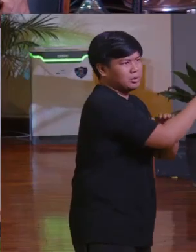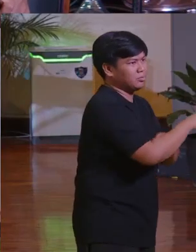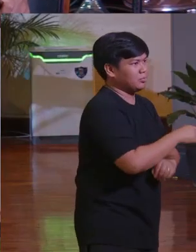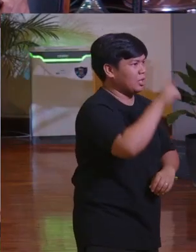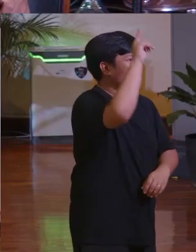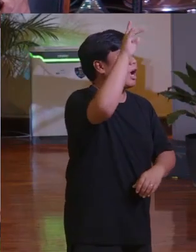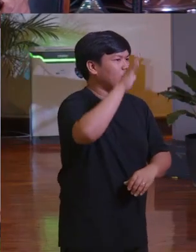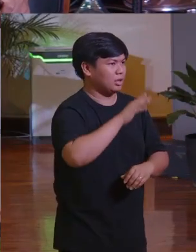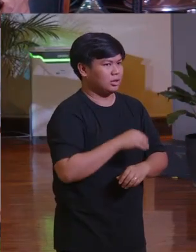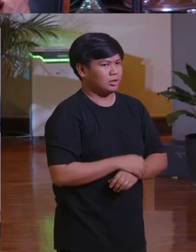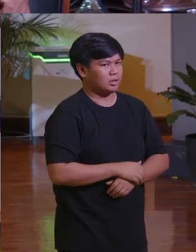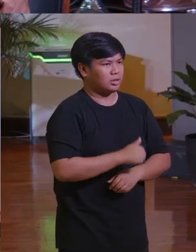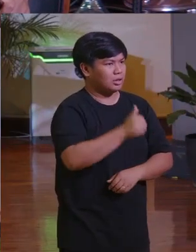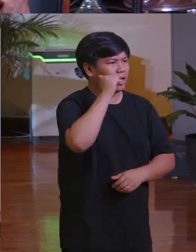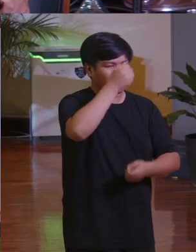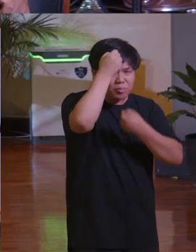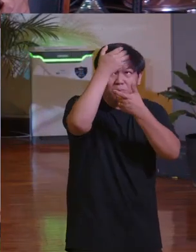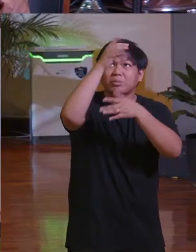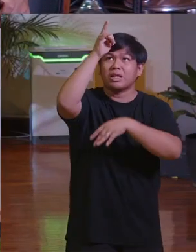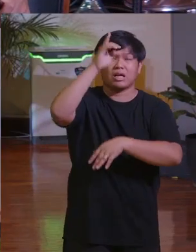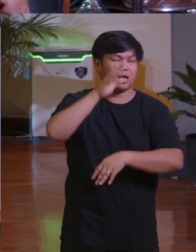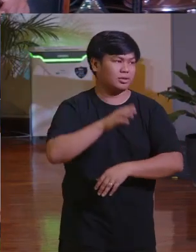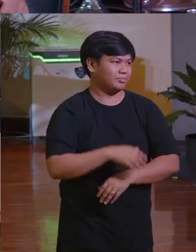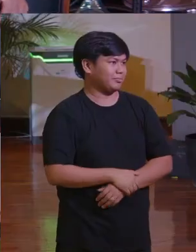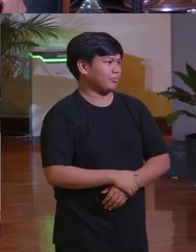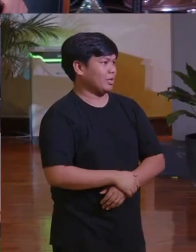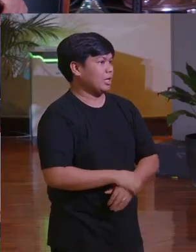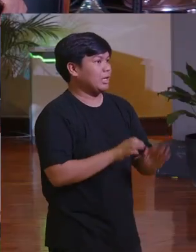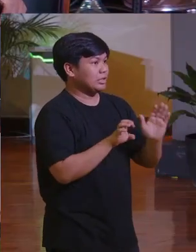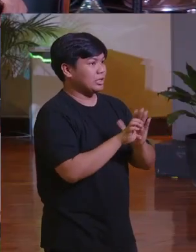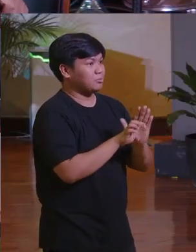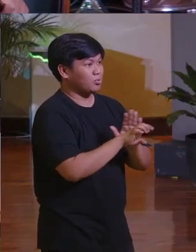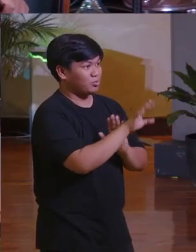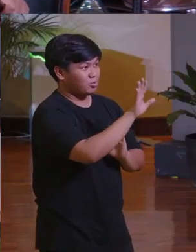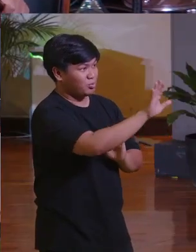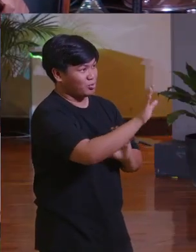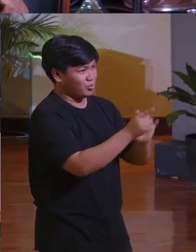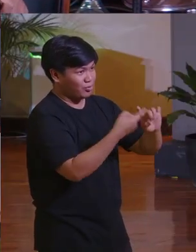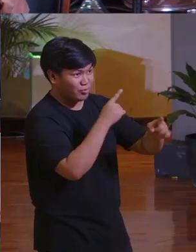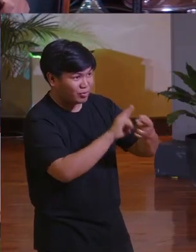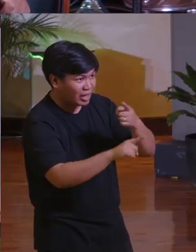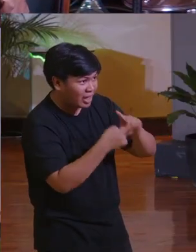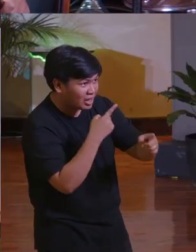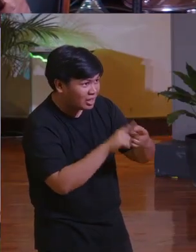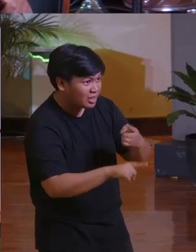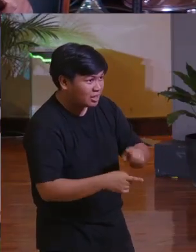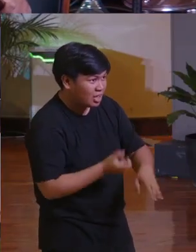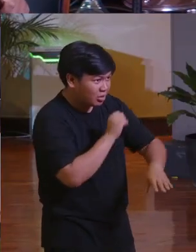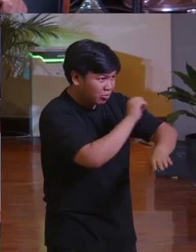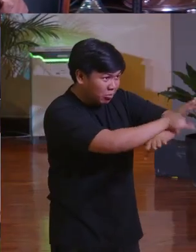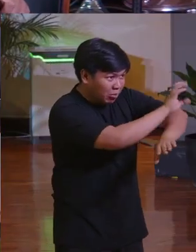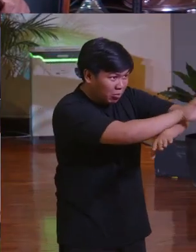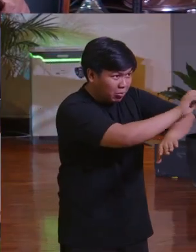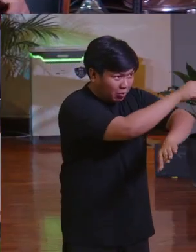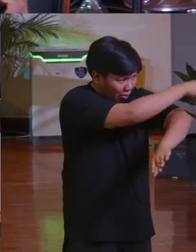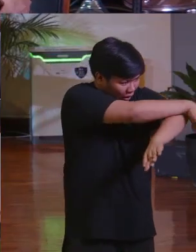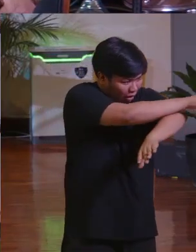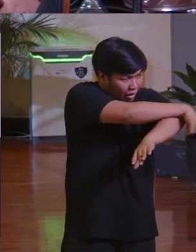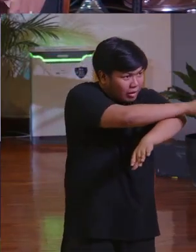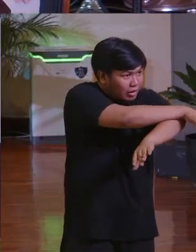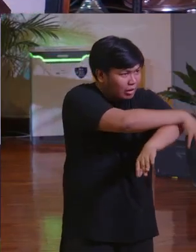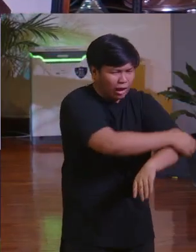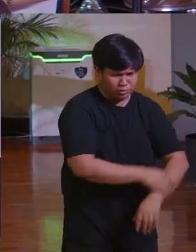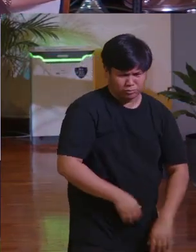Hindi yan nagkaiba sa ating kapitbahay na talakatera na ayaw natin share